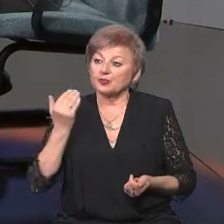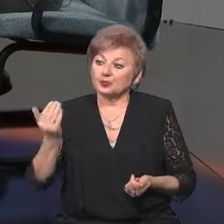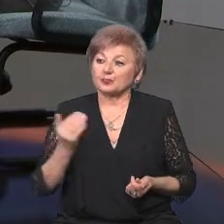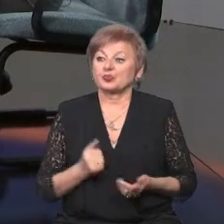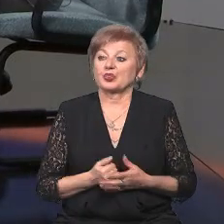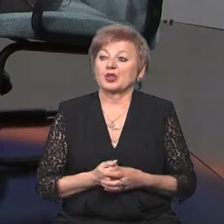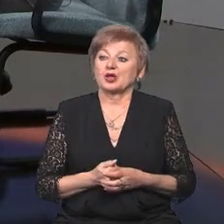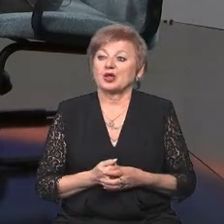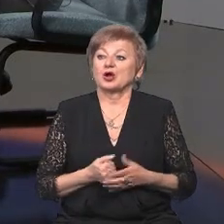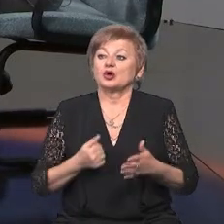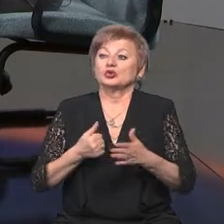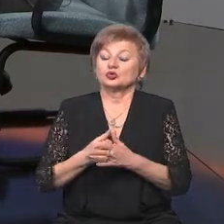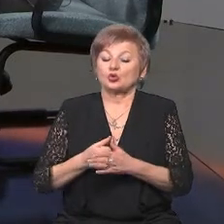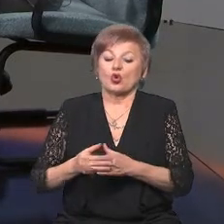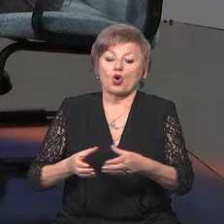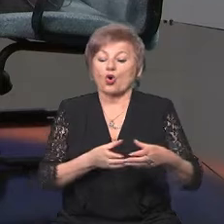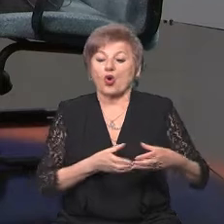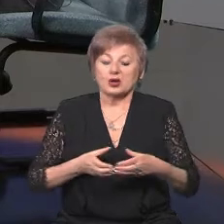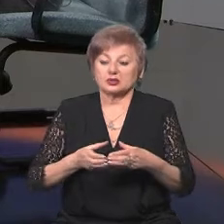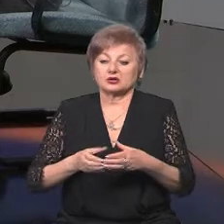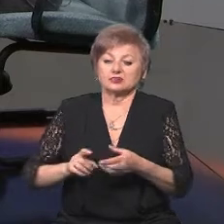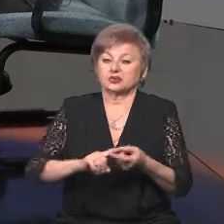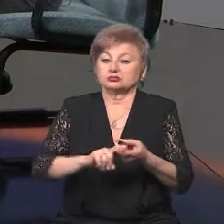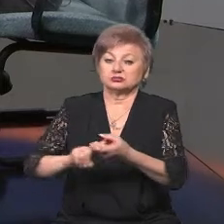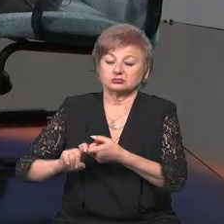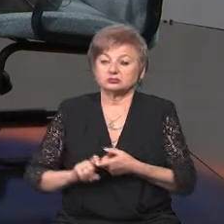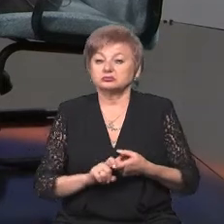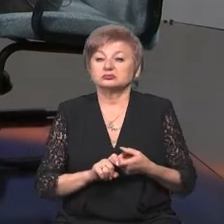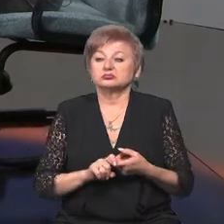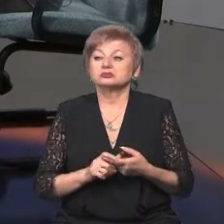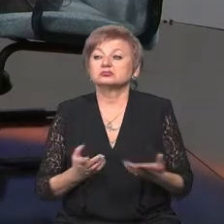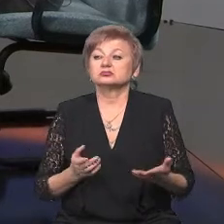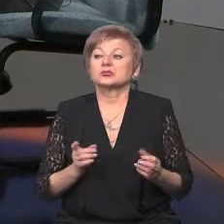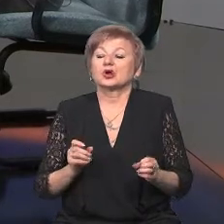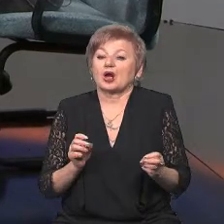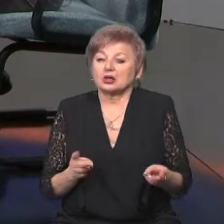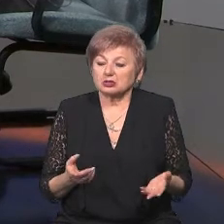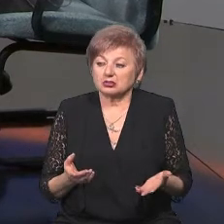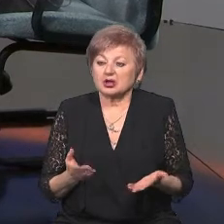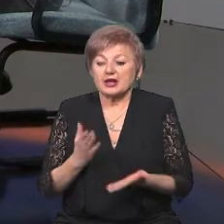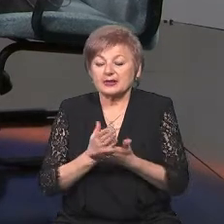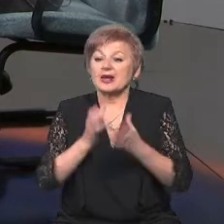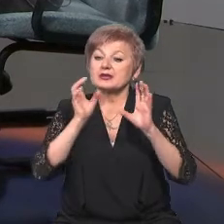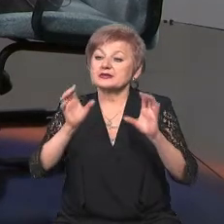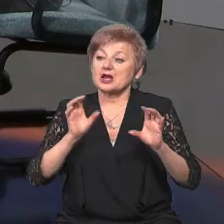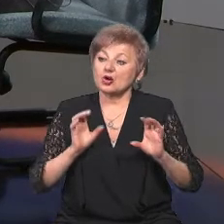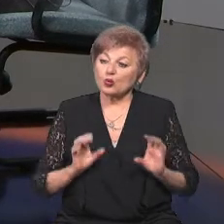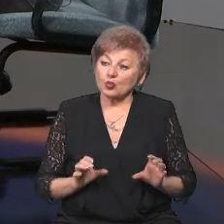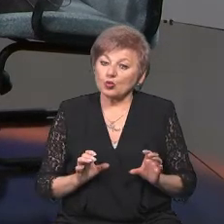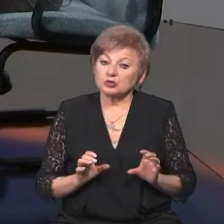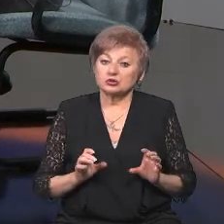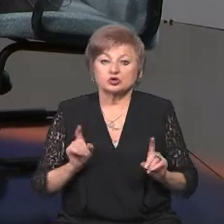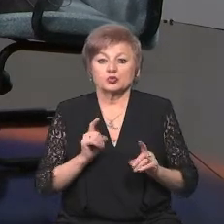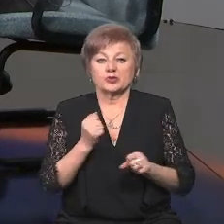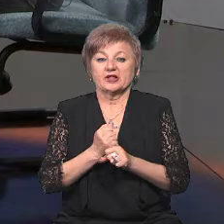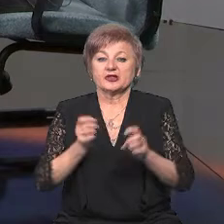щодо колективного імунітету, от по-перше, я хотіла вас запитати щодо нормативної бази. Є ж закон, як батьки роблять,